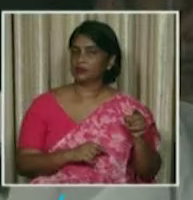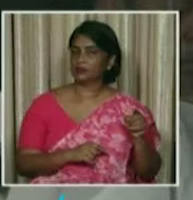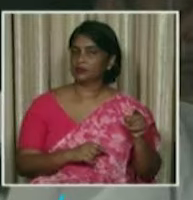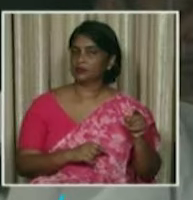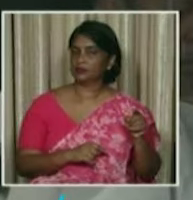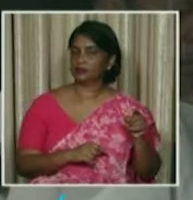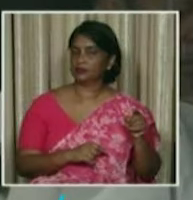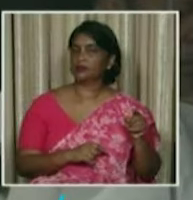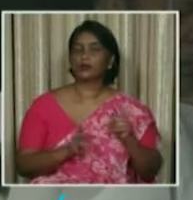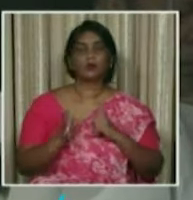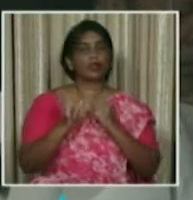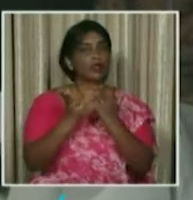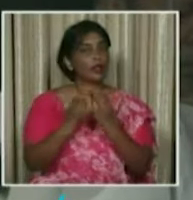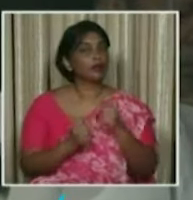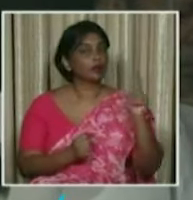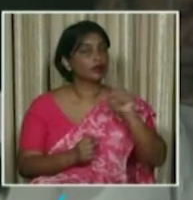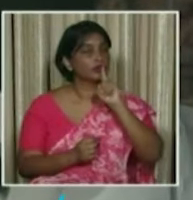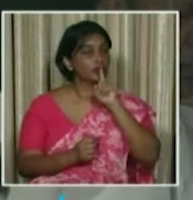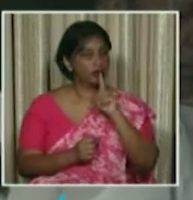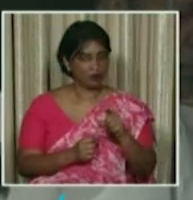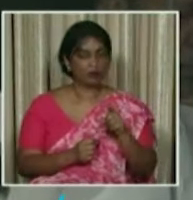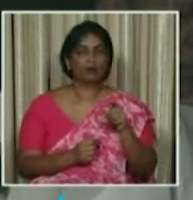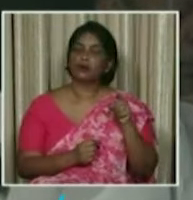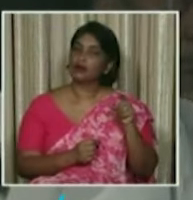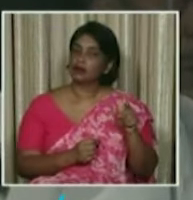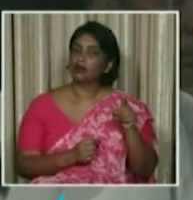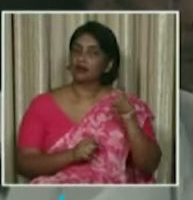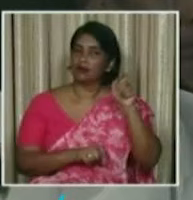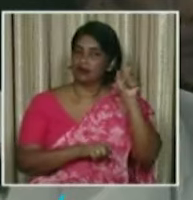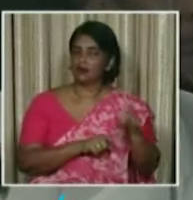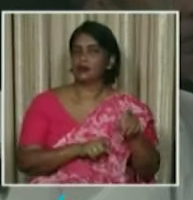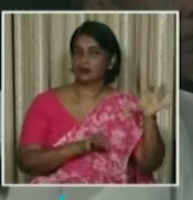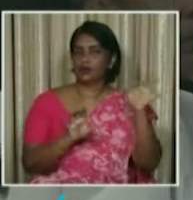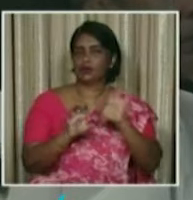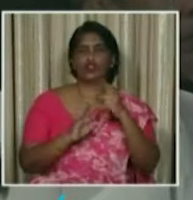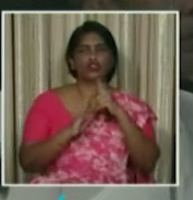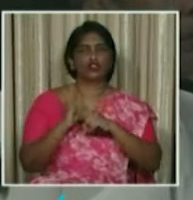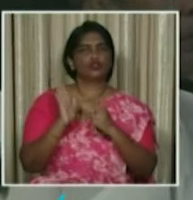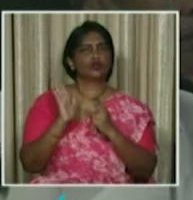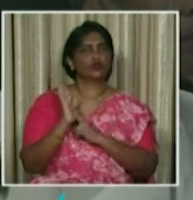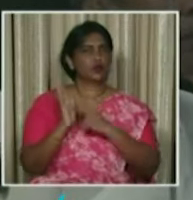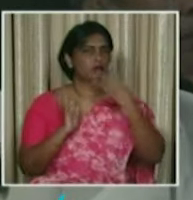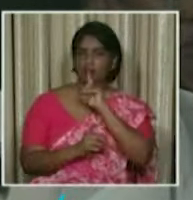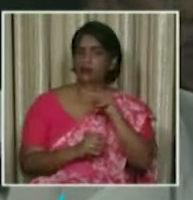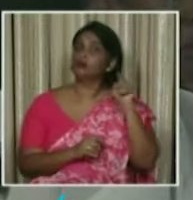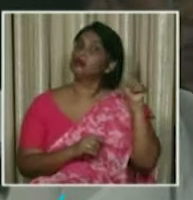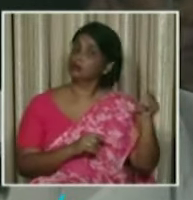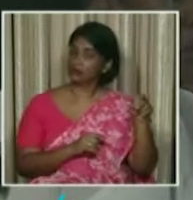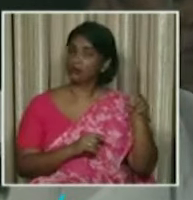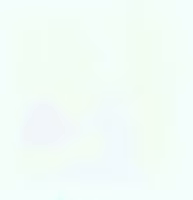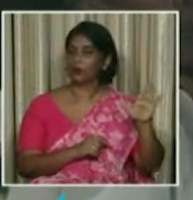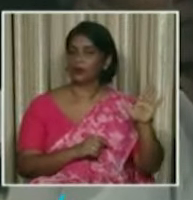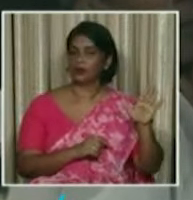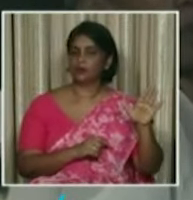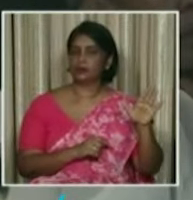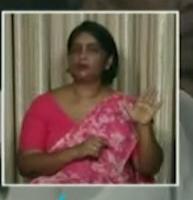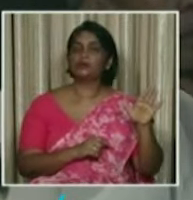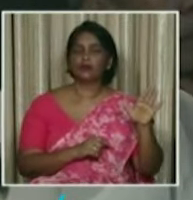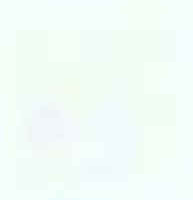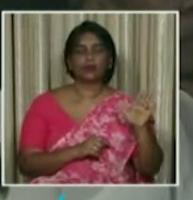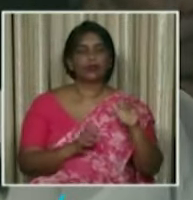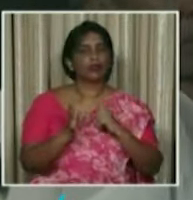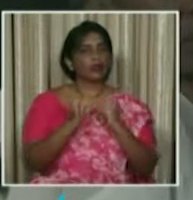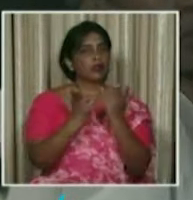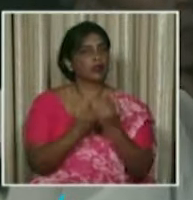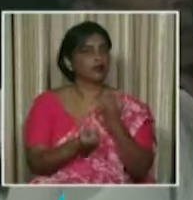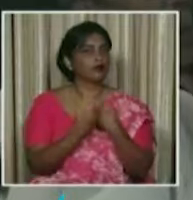Education විගණකාධිපතිතුමා කිව්වා, ඔගේ නියෝජිතයා කිව්වා ජූනි මාසේ 4 වෙනිදා කාර්ක සභාවේදී ඔවුන් විසින්ම වෝහාරික